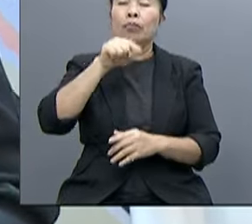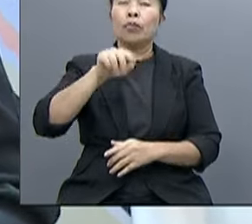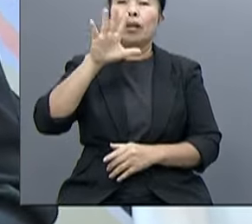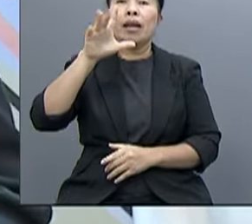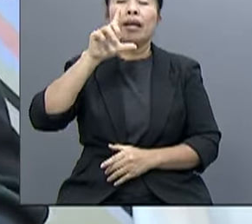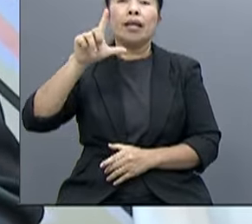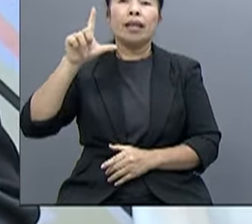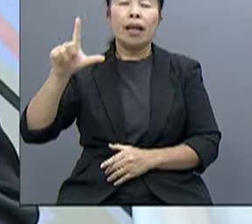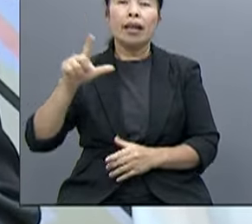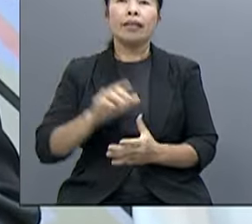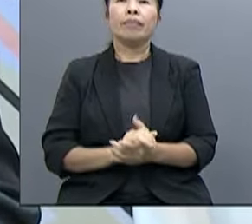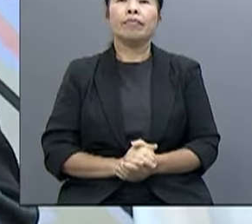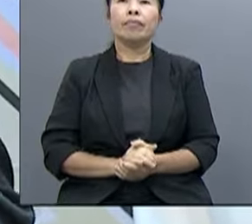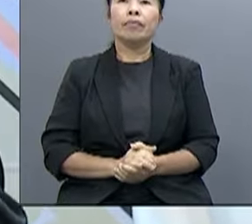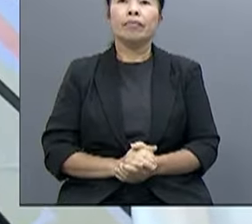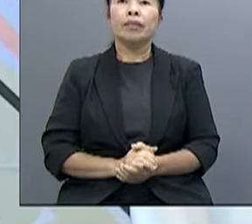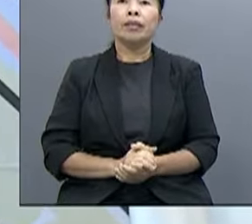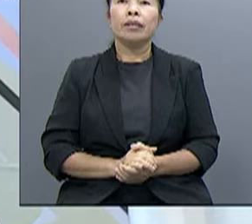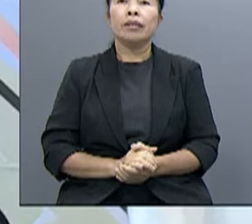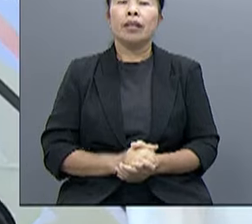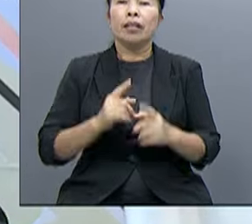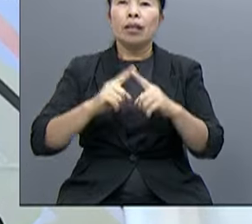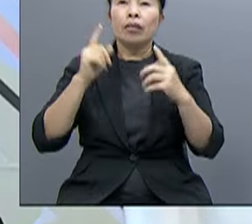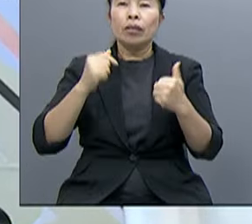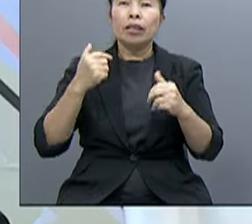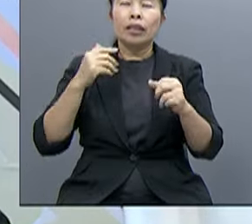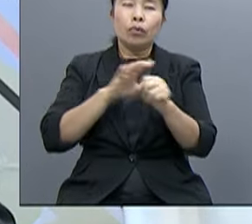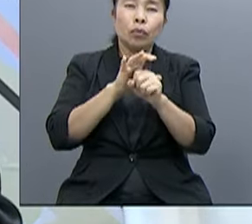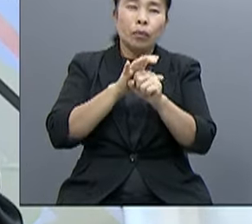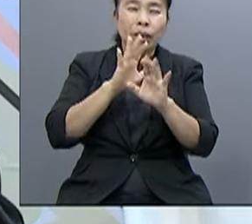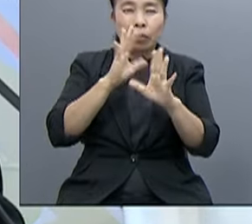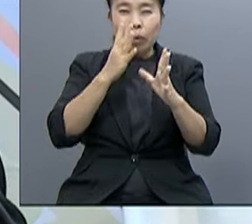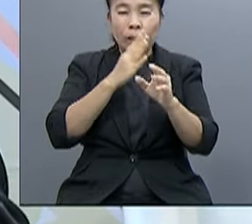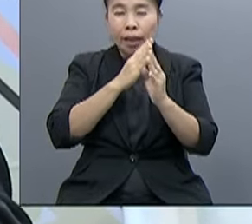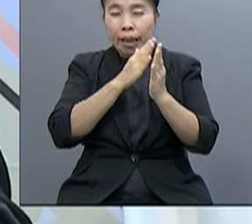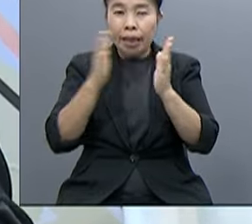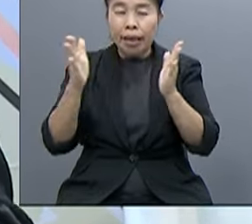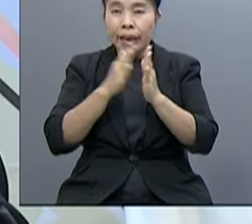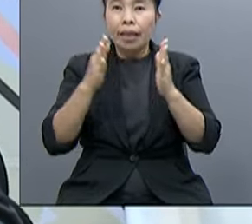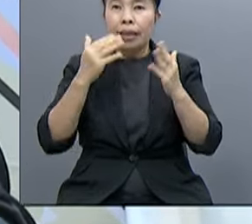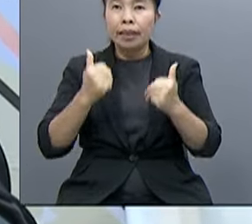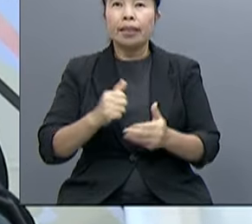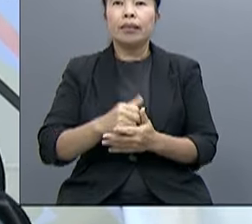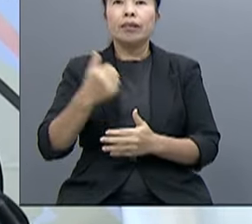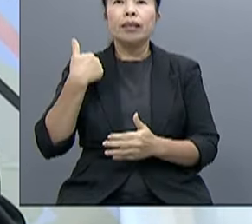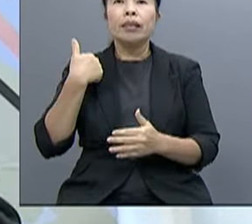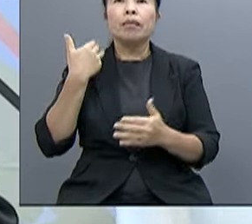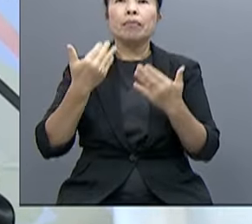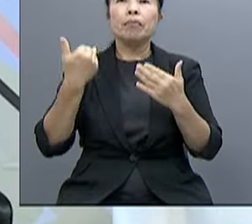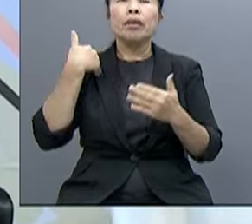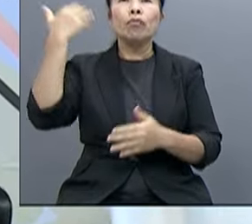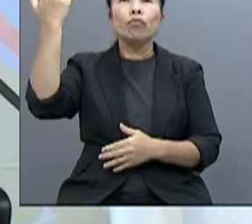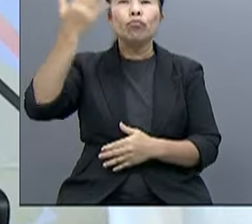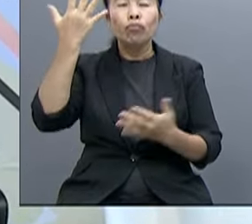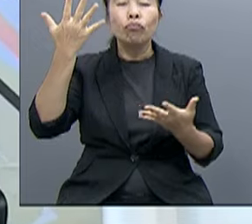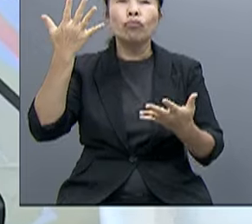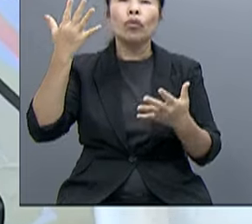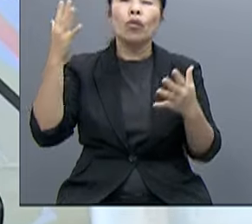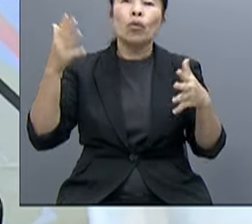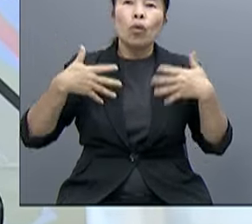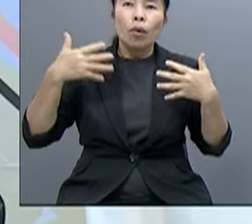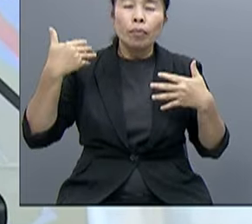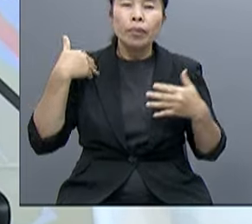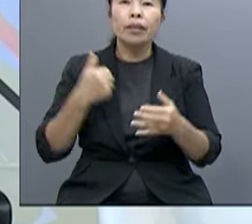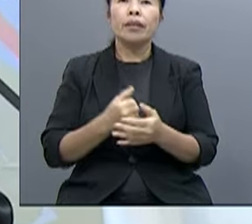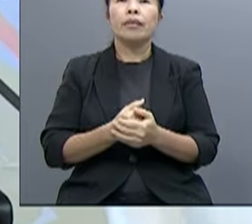3.5 ล้านบาทนะครับซึ่งก็เพิ่งผ่านช่วงของพีคไปนะครับช่วงนี้ก็จะเป็นโลซีซั่นซึ่งก็ได้มีประเด็น